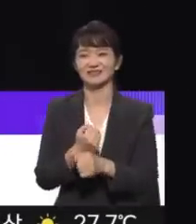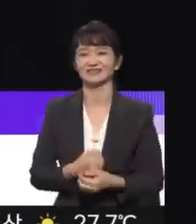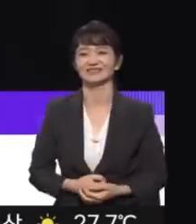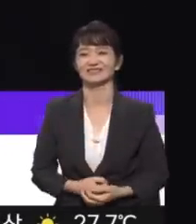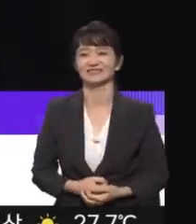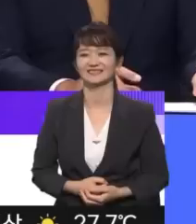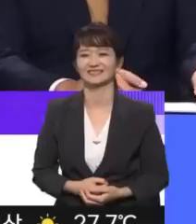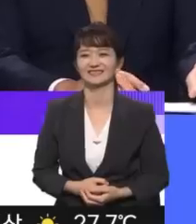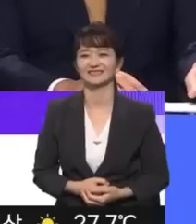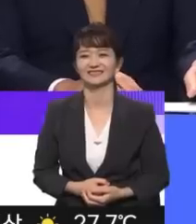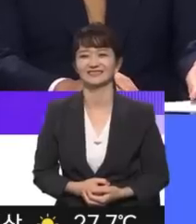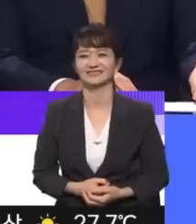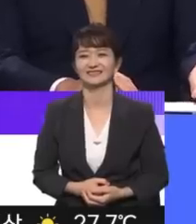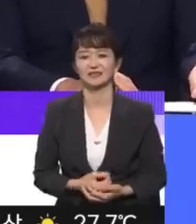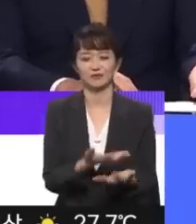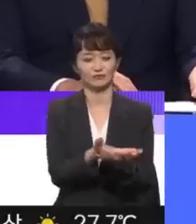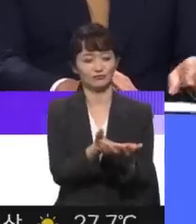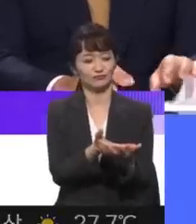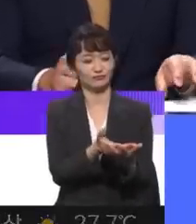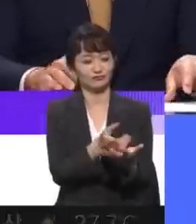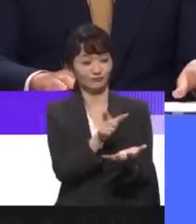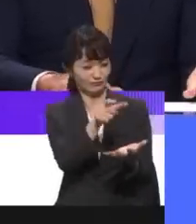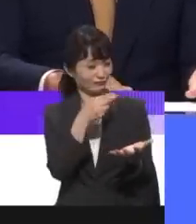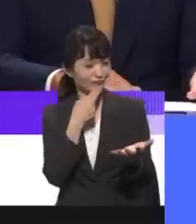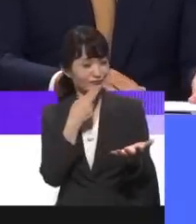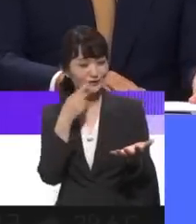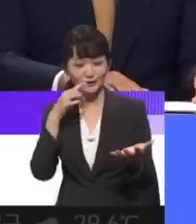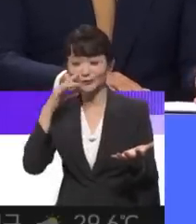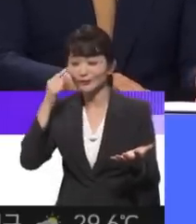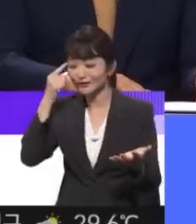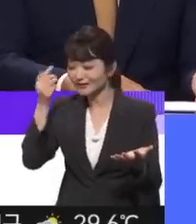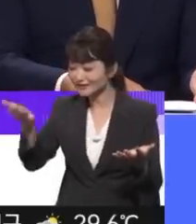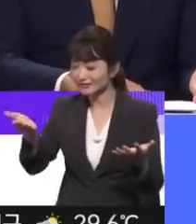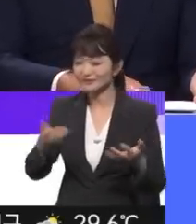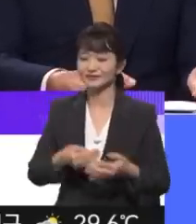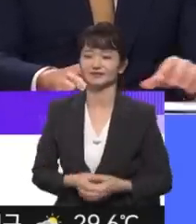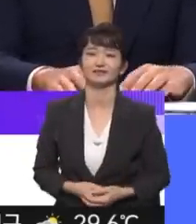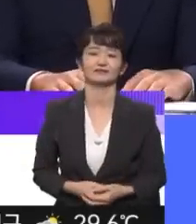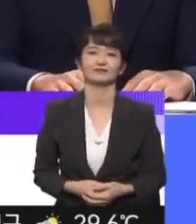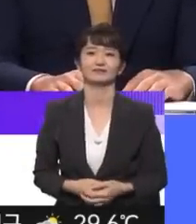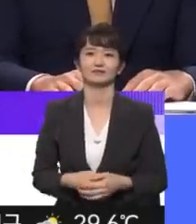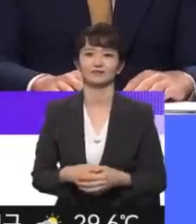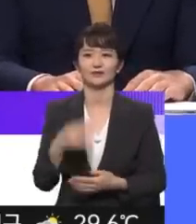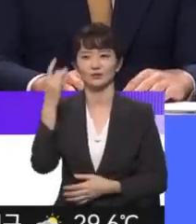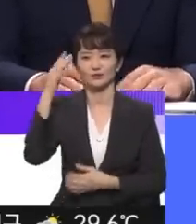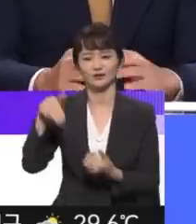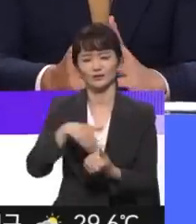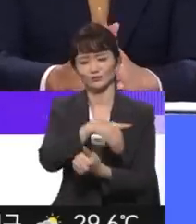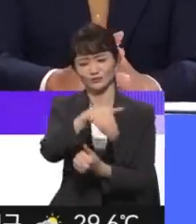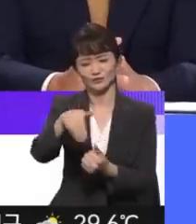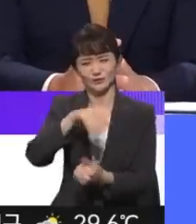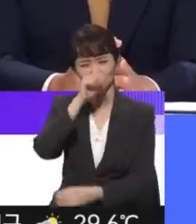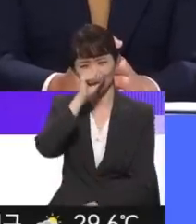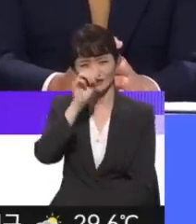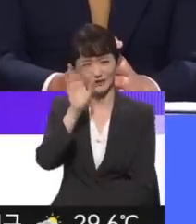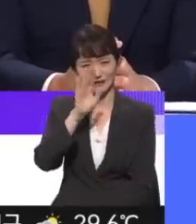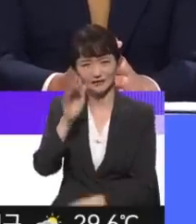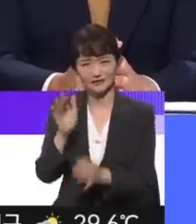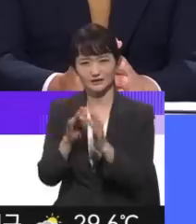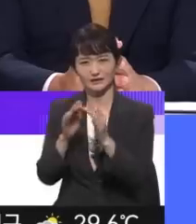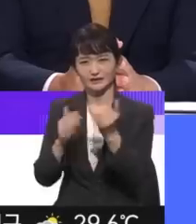길 이런 때문에 댓글을 로또 의견을 해서 어 드리도록 하겠습니다 오랜 부위가 좀 심각해서 영어 상품권 이런 안하려고 했는데